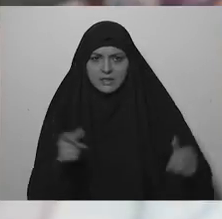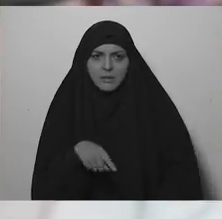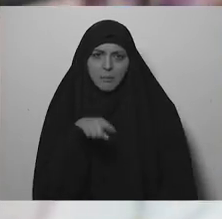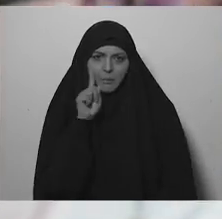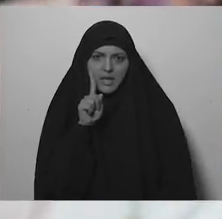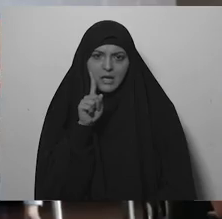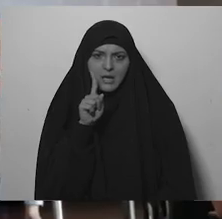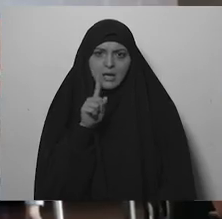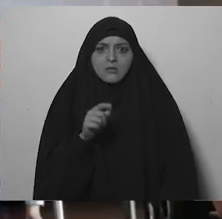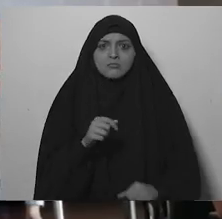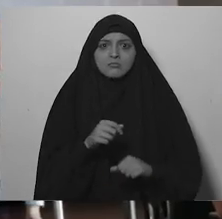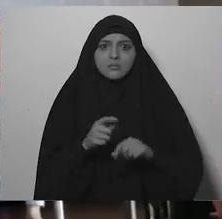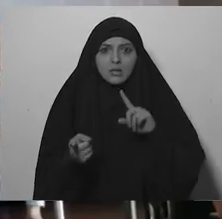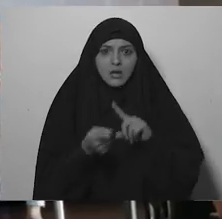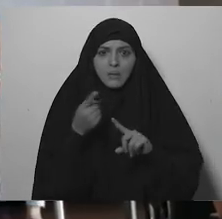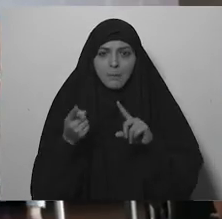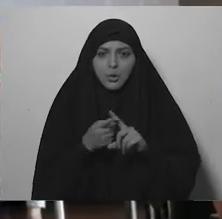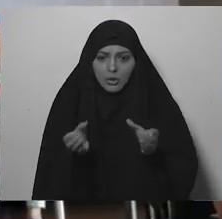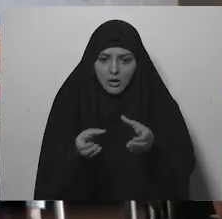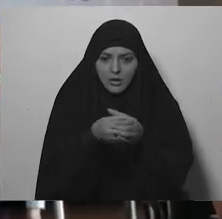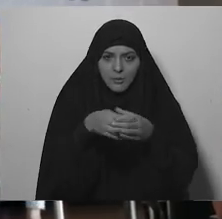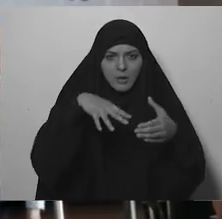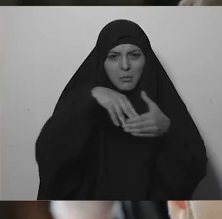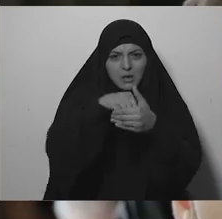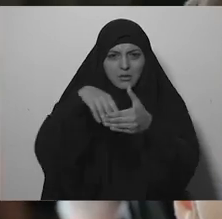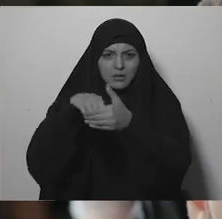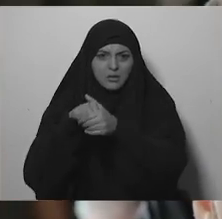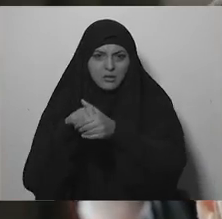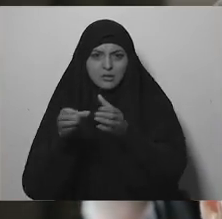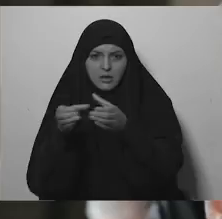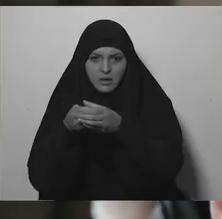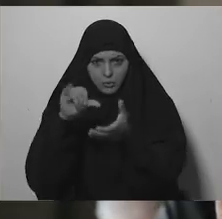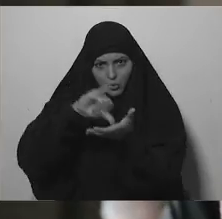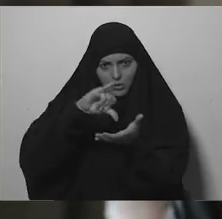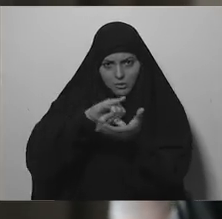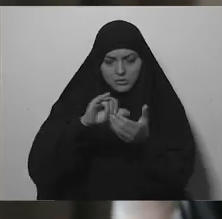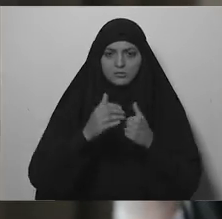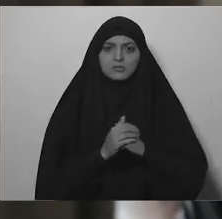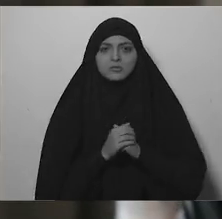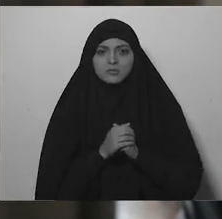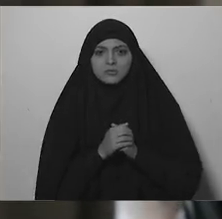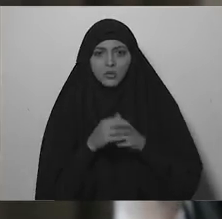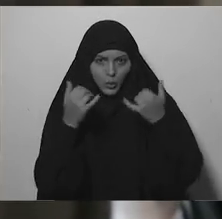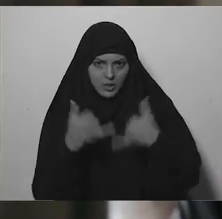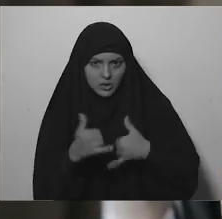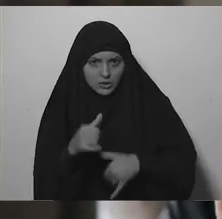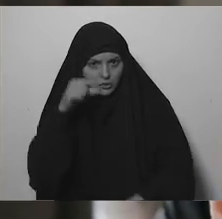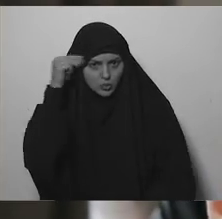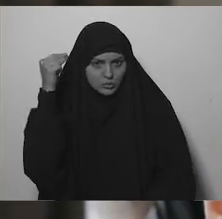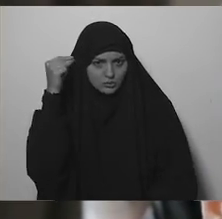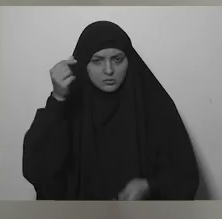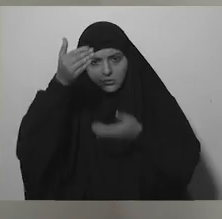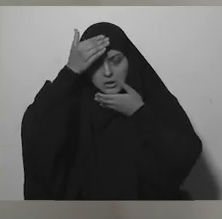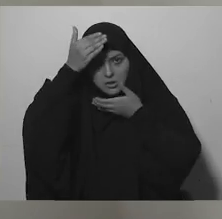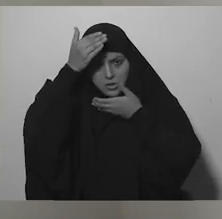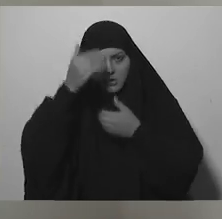vaste, mais qui repose surtout sur la collaboration, la participation d'équipes locales en